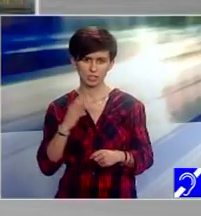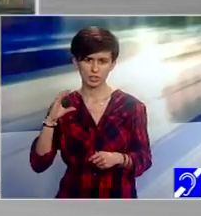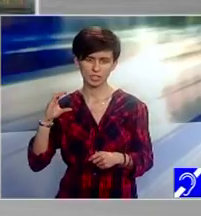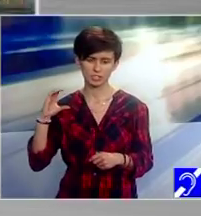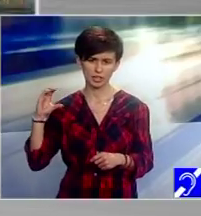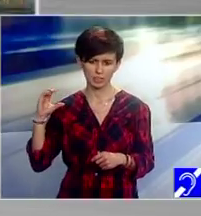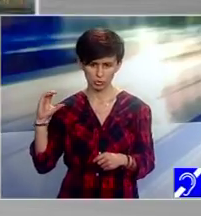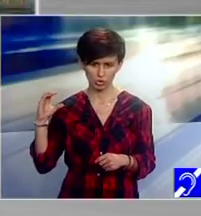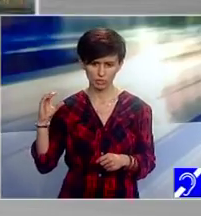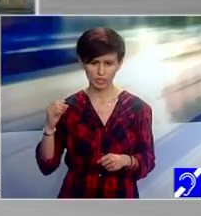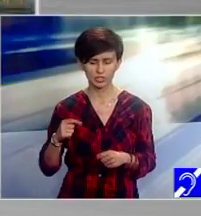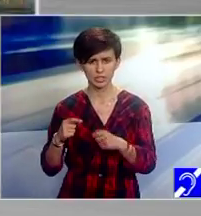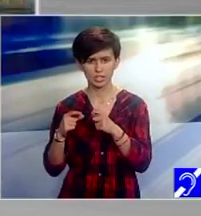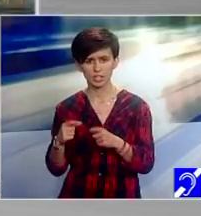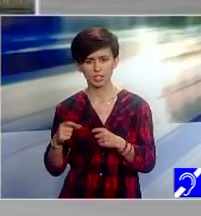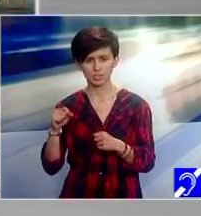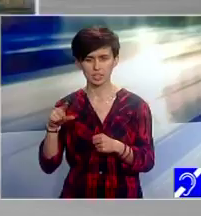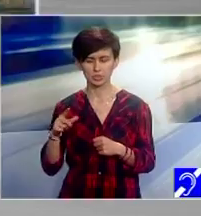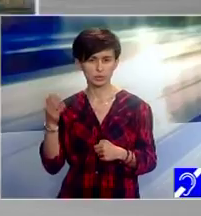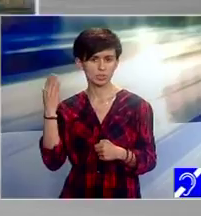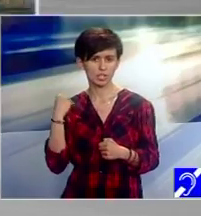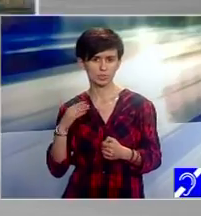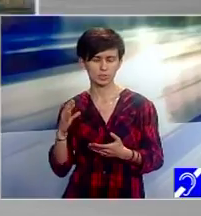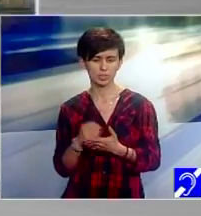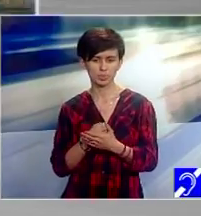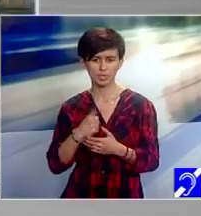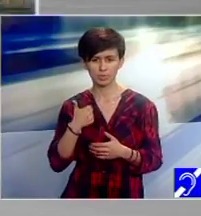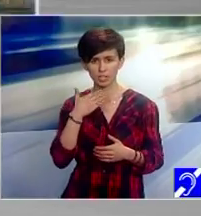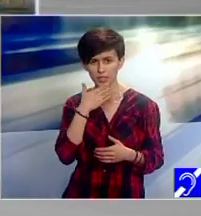clasa 12, a obținut premiul 1 la istorie cu